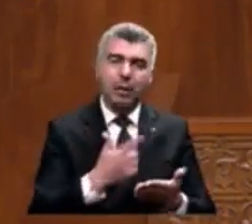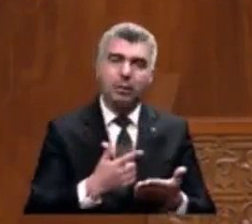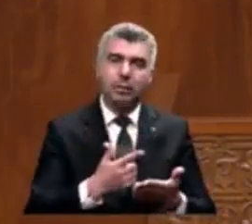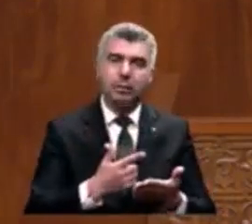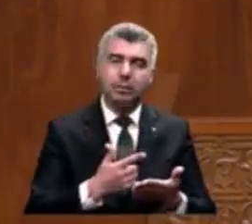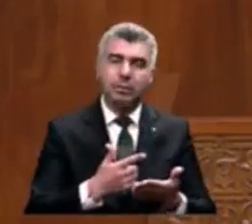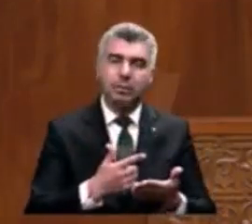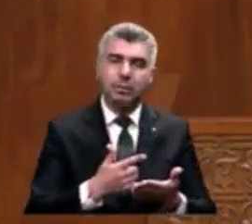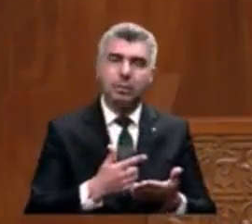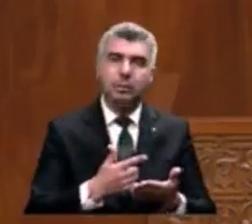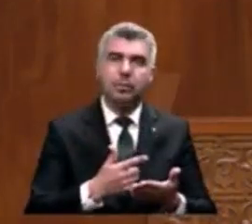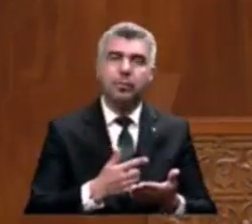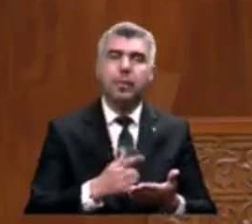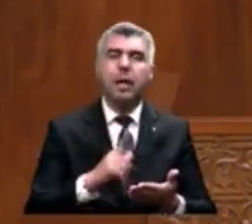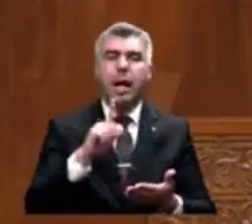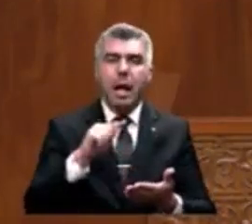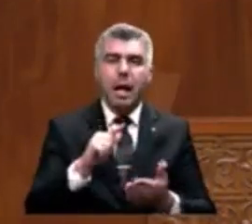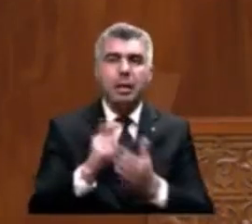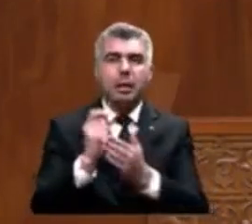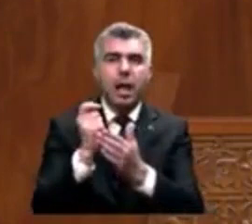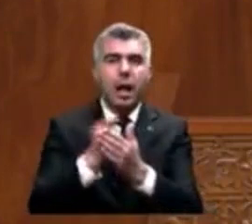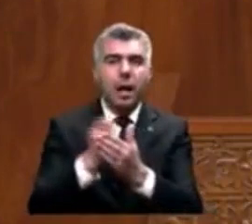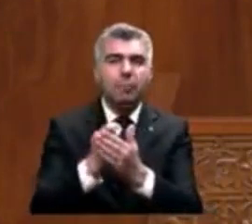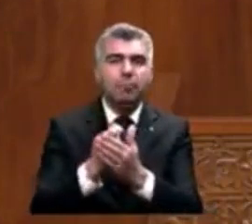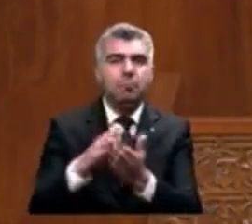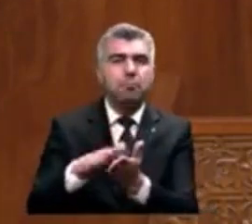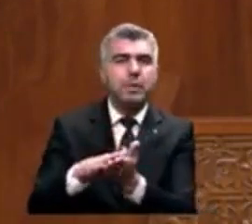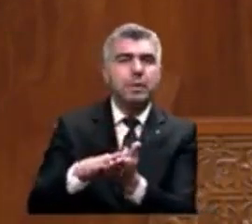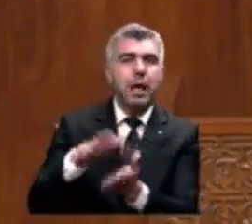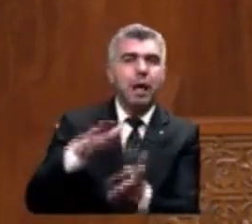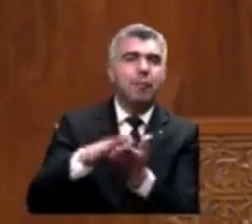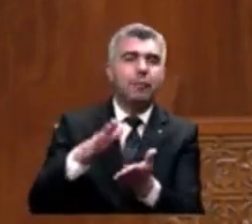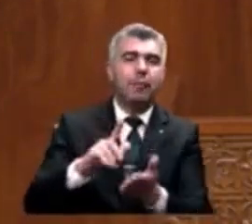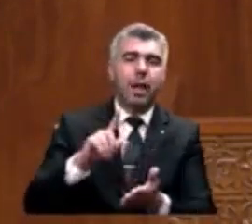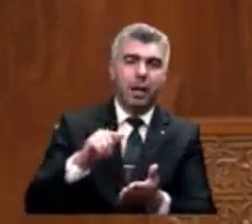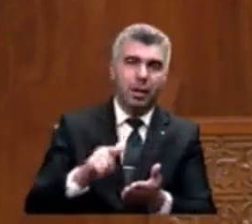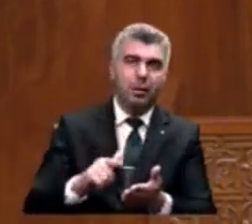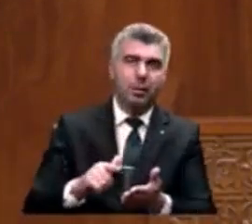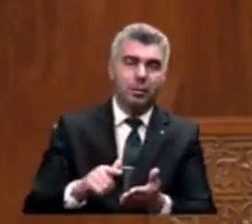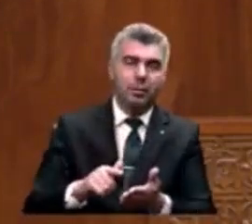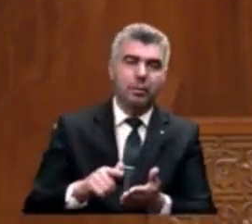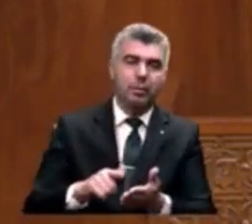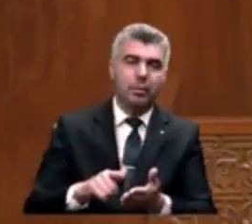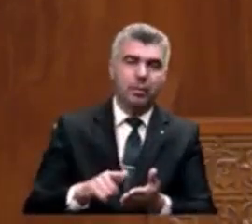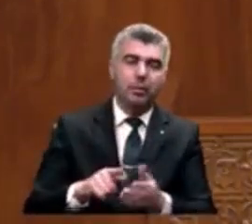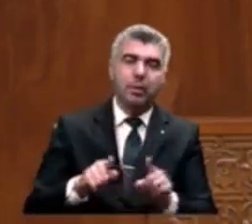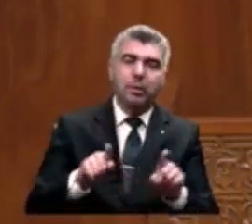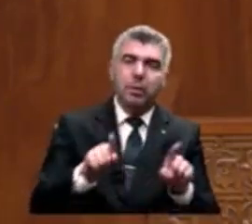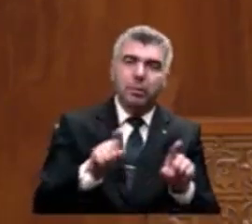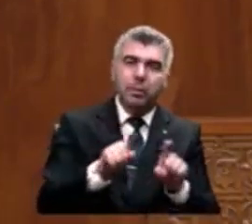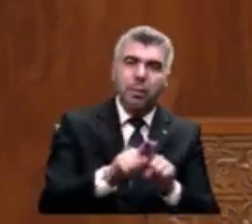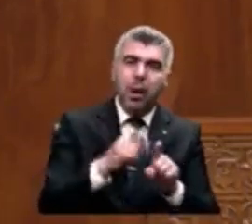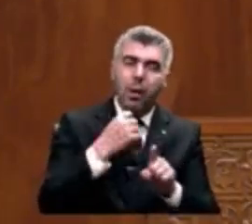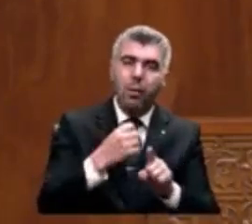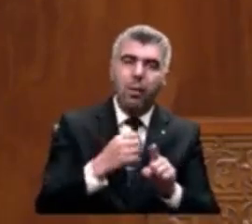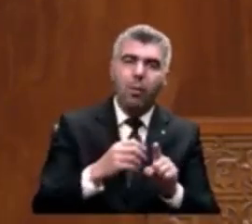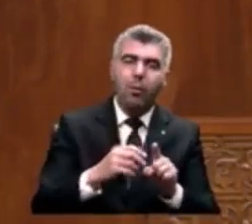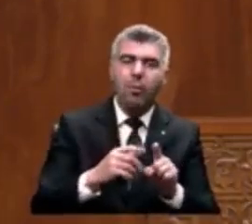متمنعش بأن هناك مطالب أخرى، البعض منها أفقي لأن تهم